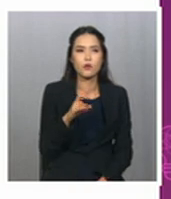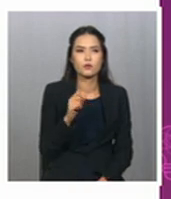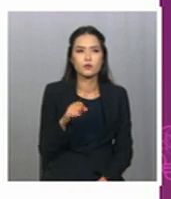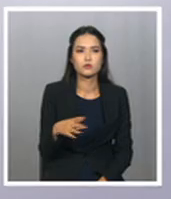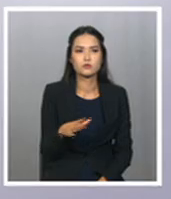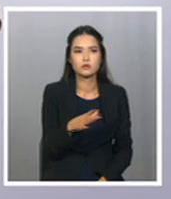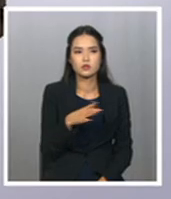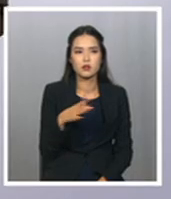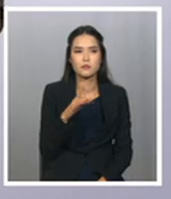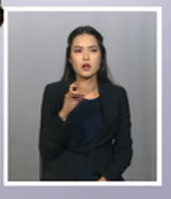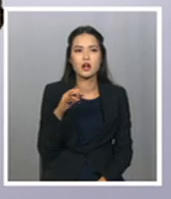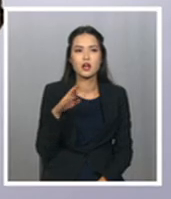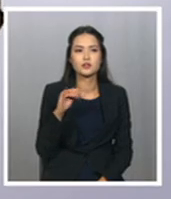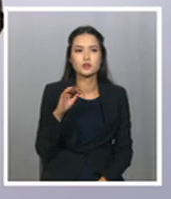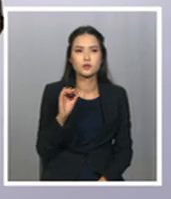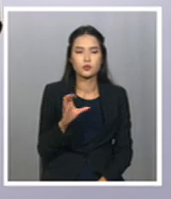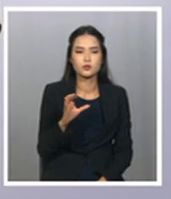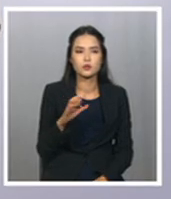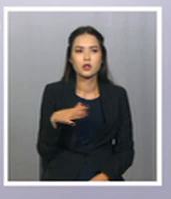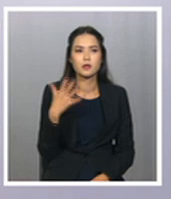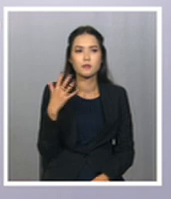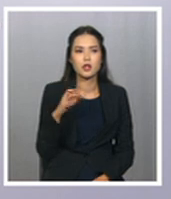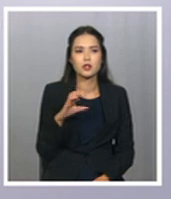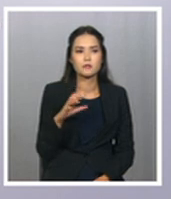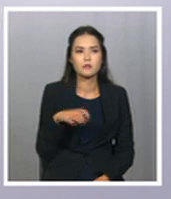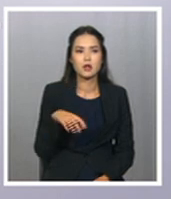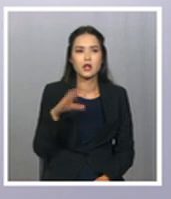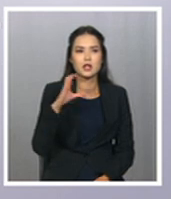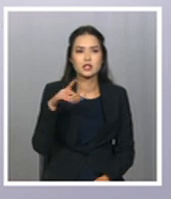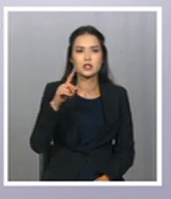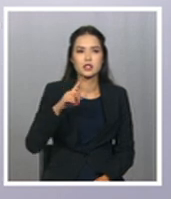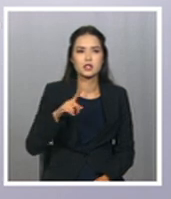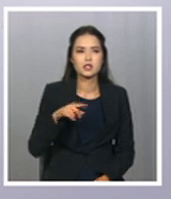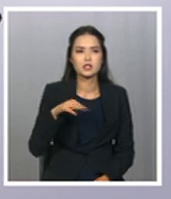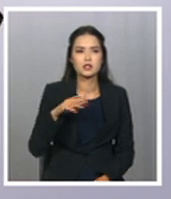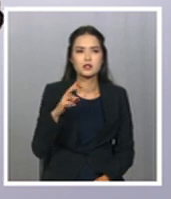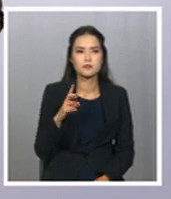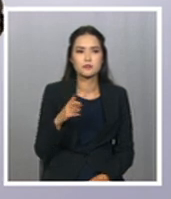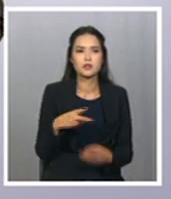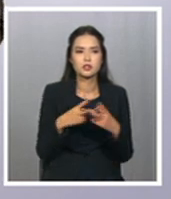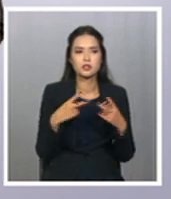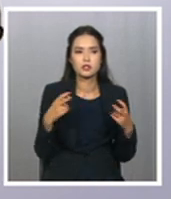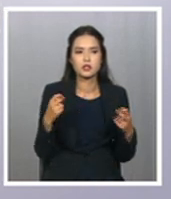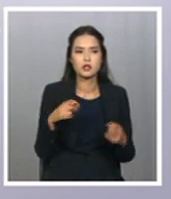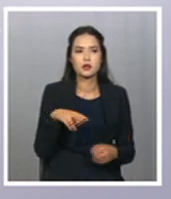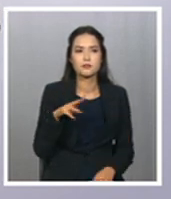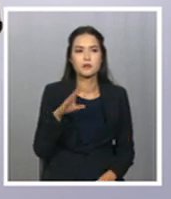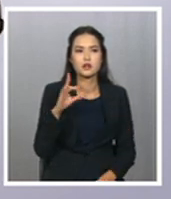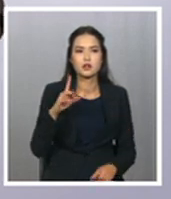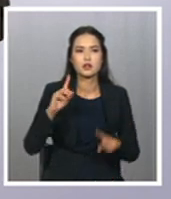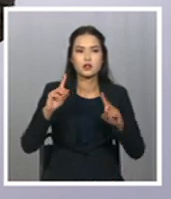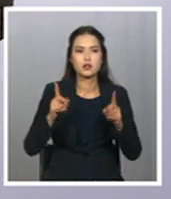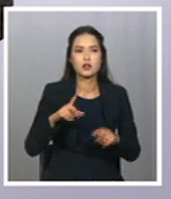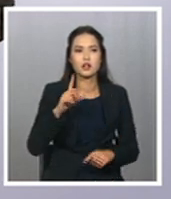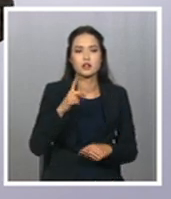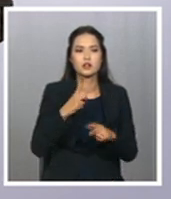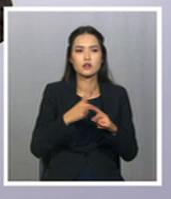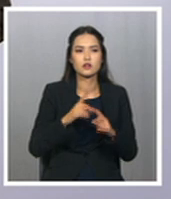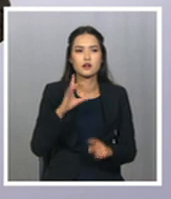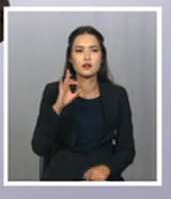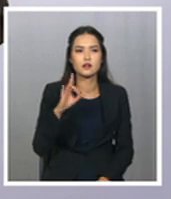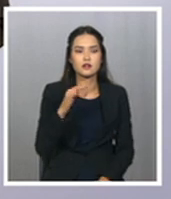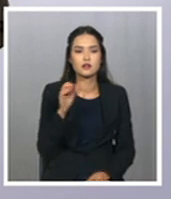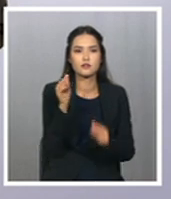радиусы 5 сантиметрге тең. Енді толық бетінің ауданын табу үшін, PR көбейтілген L қосылған R